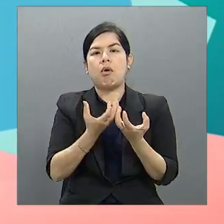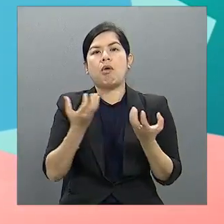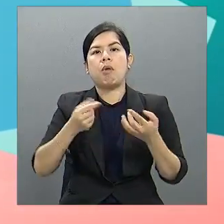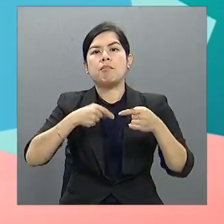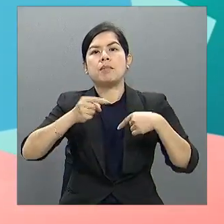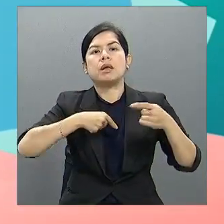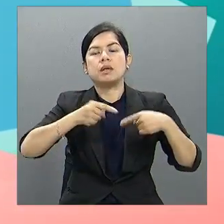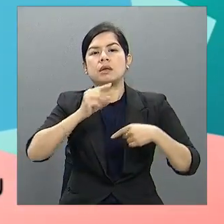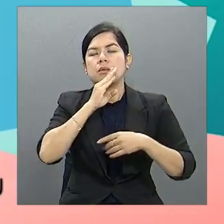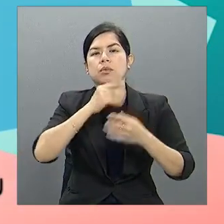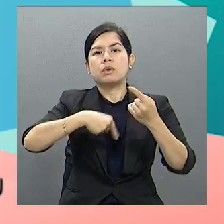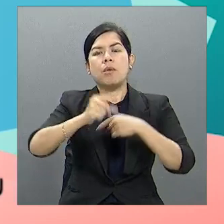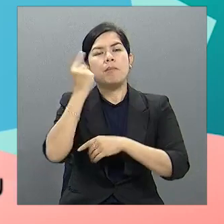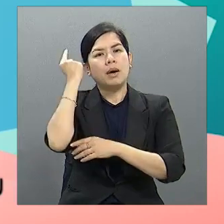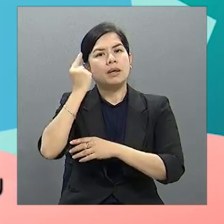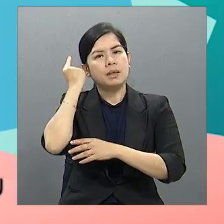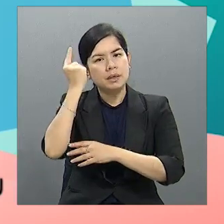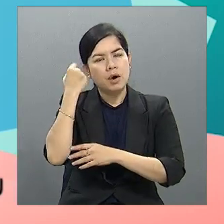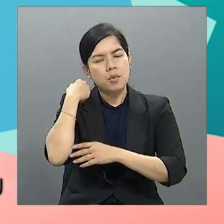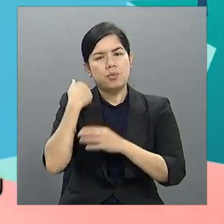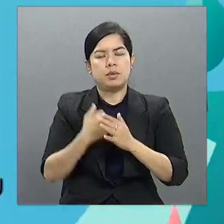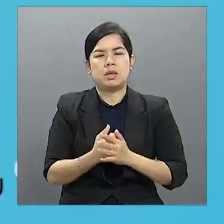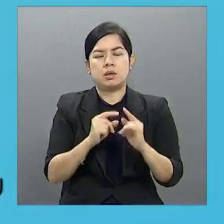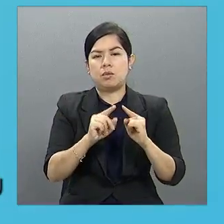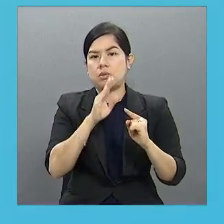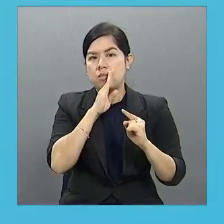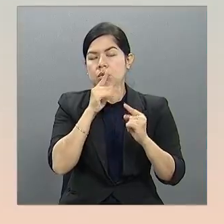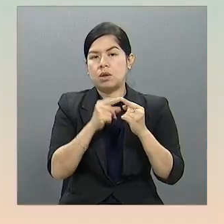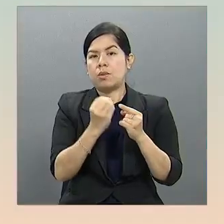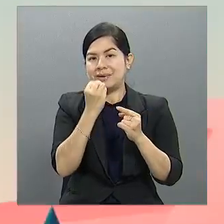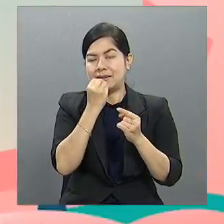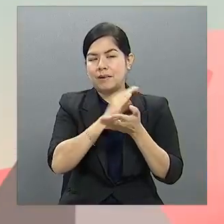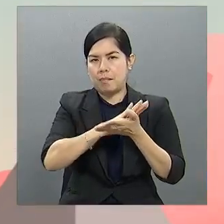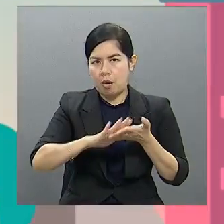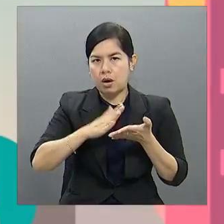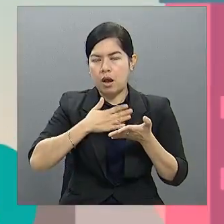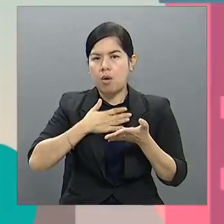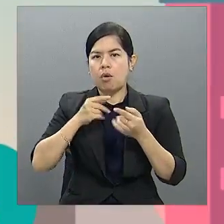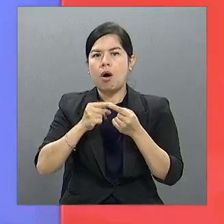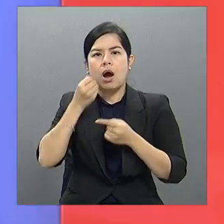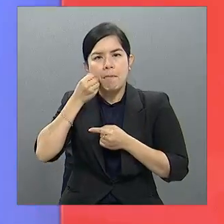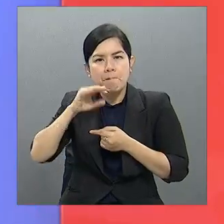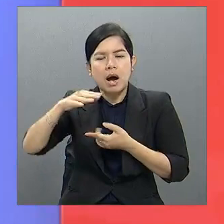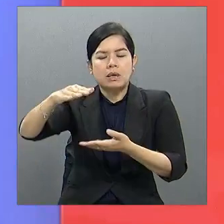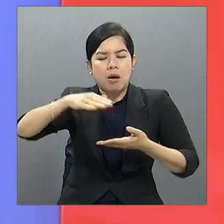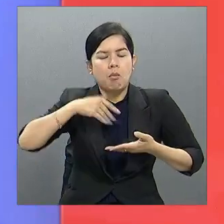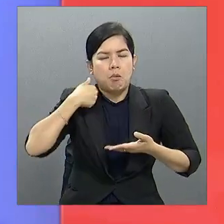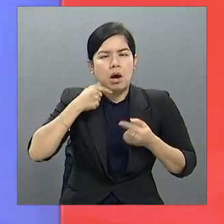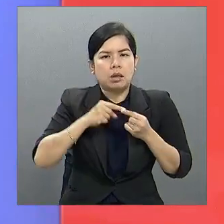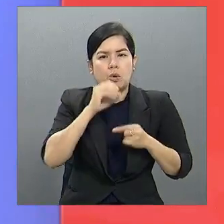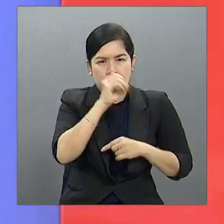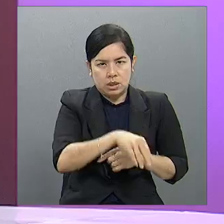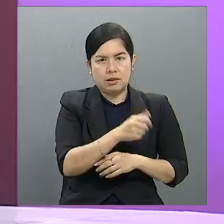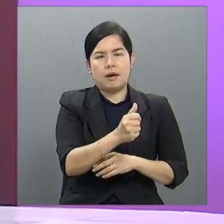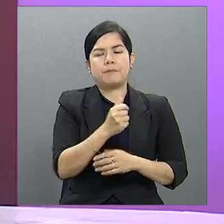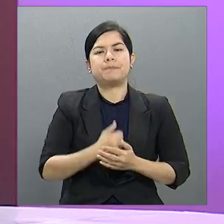านพื้นที่ท่องเที่ยวแต่ทั้งนี้ทั้งนั้นถ้าเกิดว่าบริโภคเสร็จเรียบร้อยแล้วก็เก็บกลับมาเอามาทิ้งด้านนอกหรือว่ารีไซเคิลนะครับ ยกตัวอย่างง่ายๆเหมือนคน